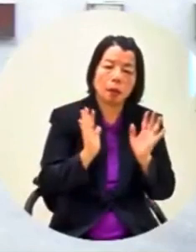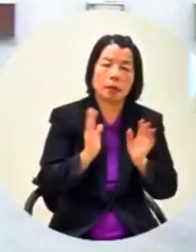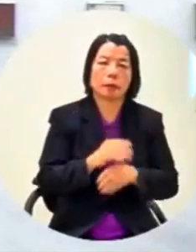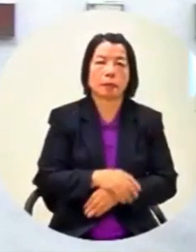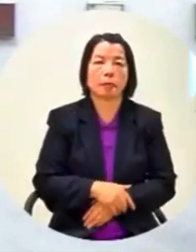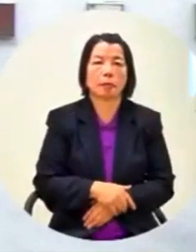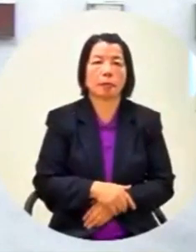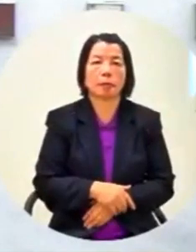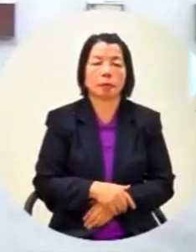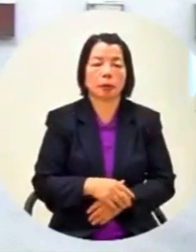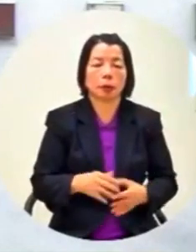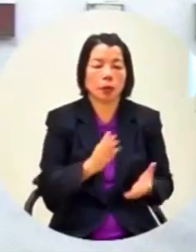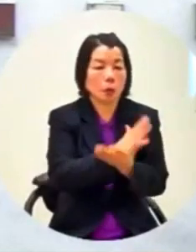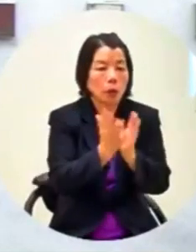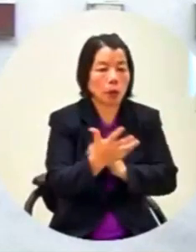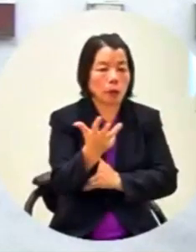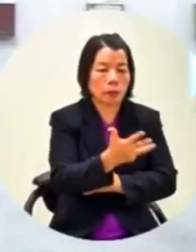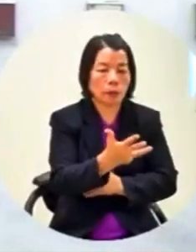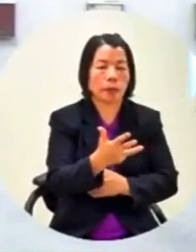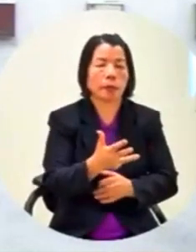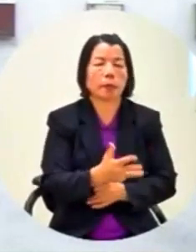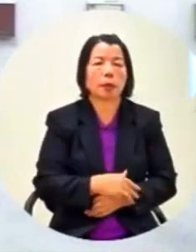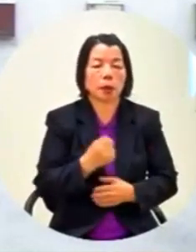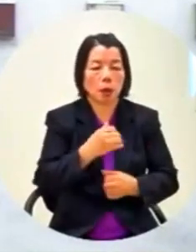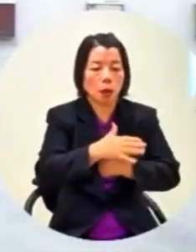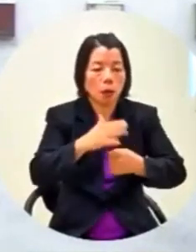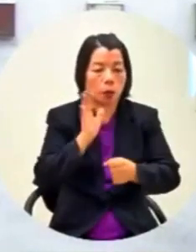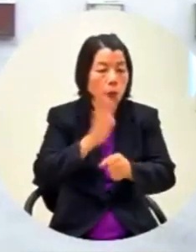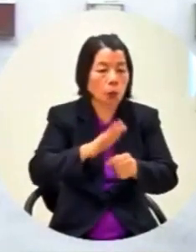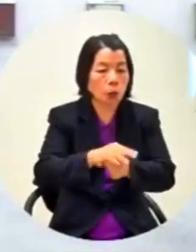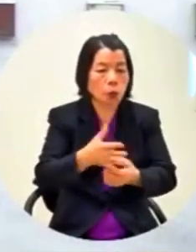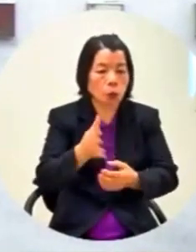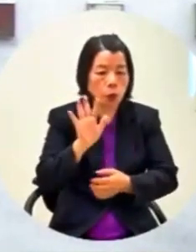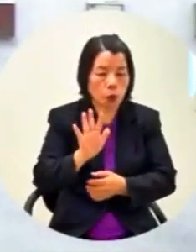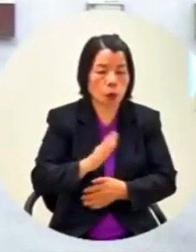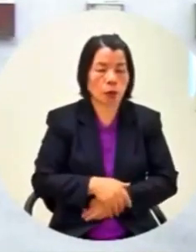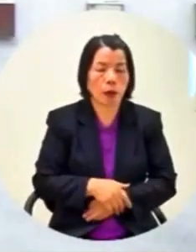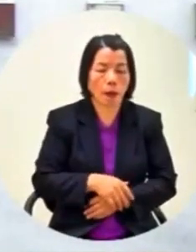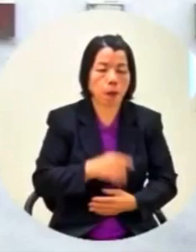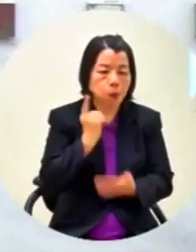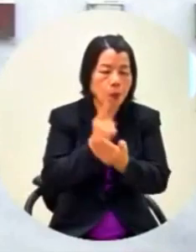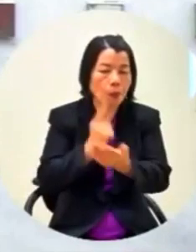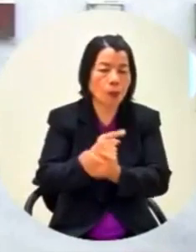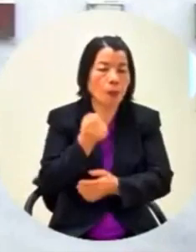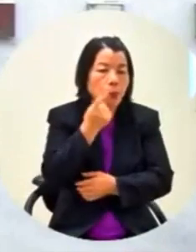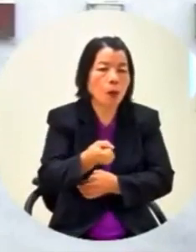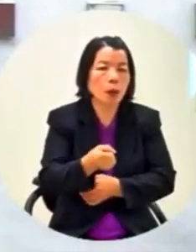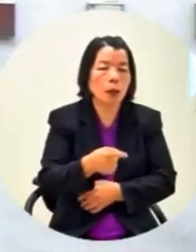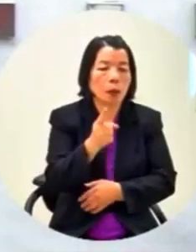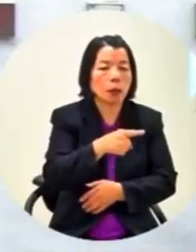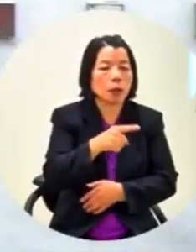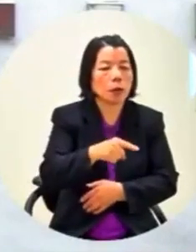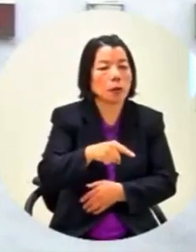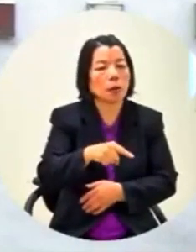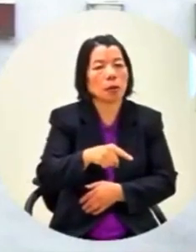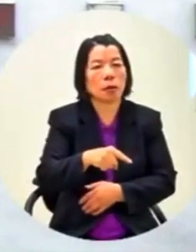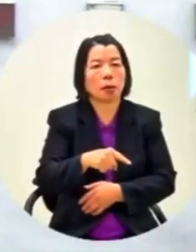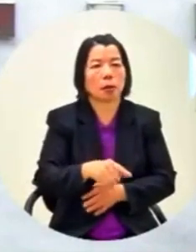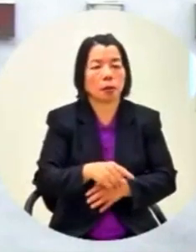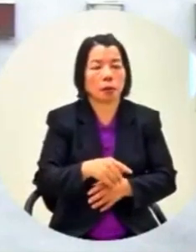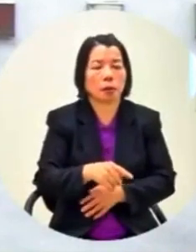等8项领有补助者，每一个人每一个月加发1500元生活补助，最